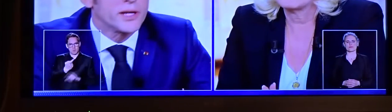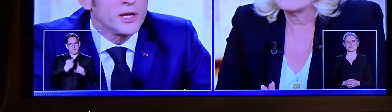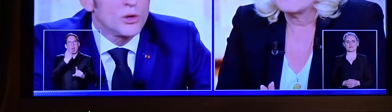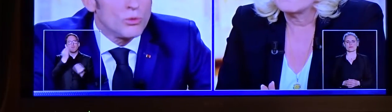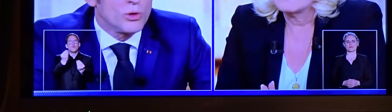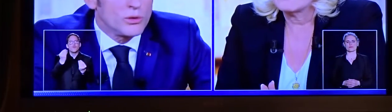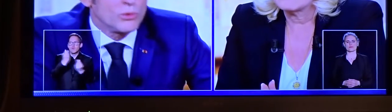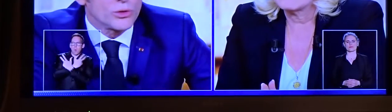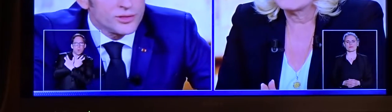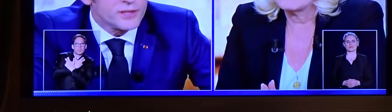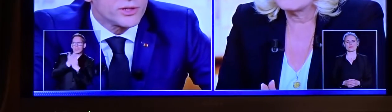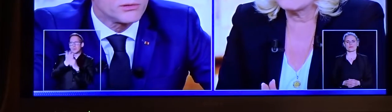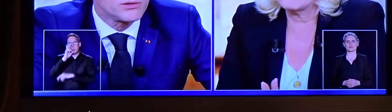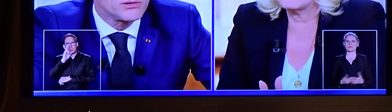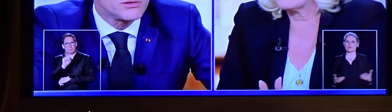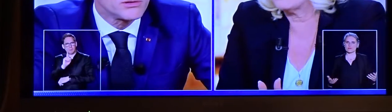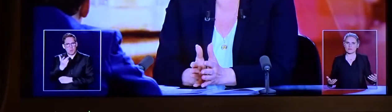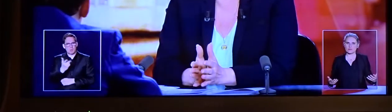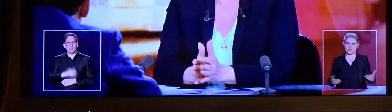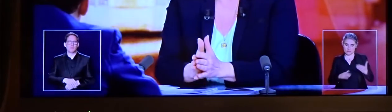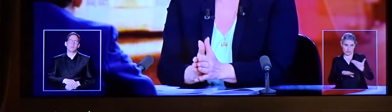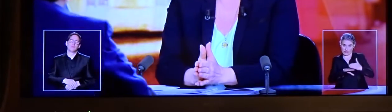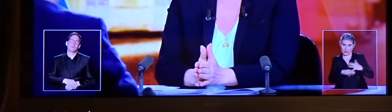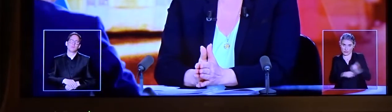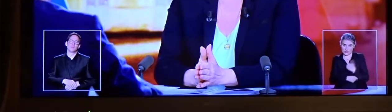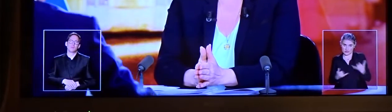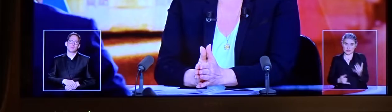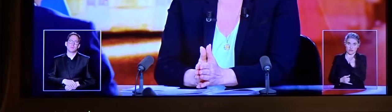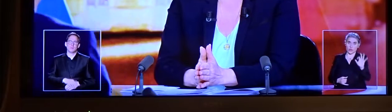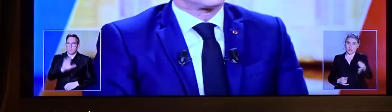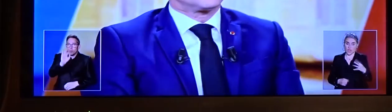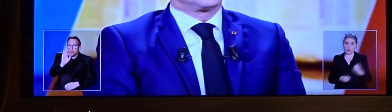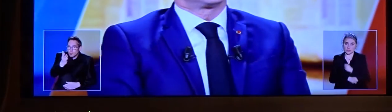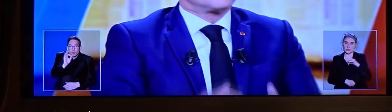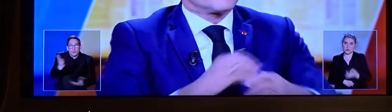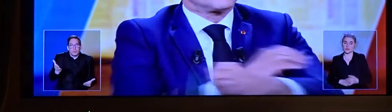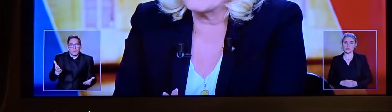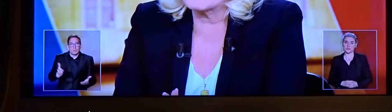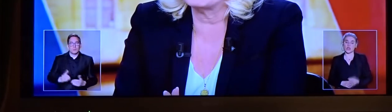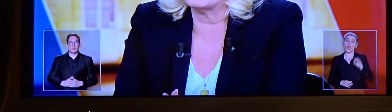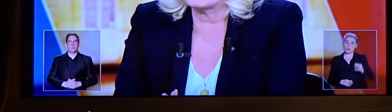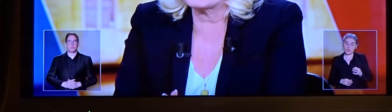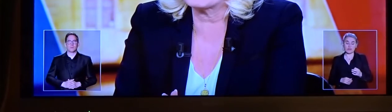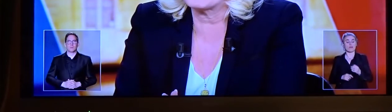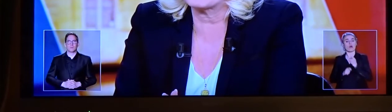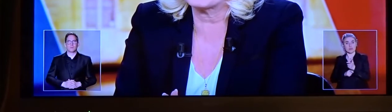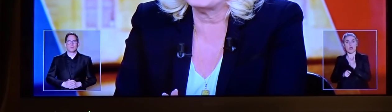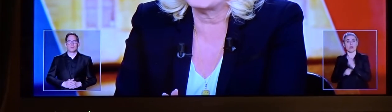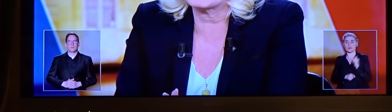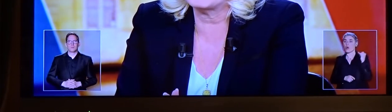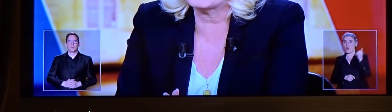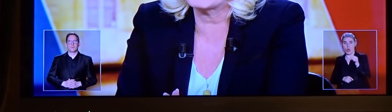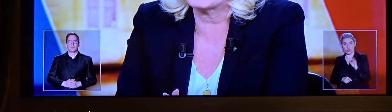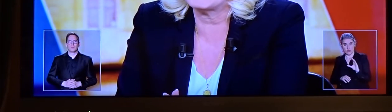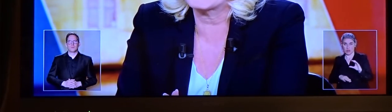prêts en Hongrie ou en Russie, voyez-vous. Ils ont trouvé des prêts en France. Mais Monsieur Macron, donc, oui, c'est non à rembourser. Et nous remboursons sous le contrôle